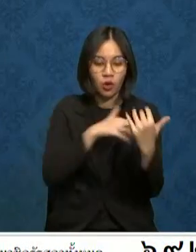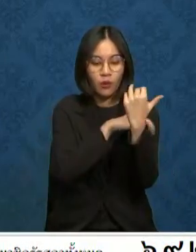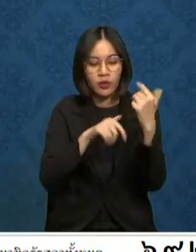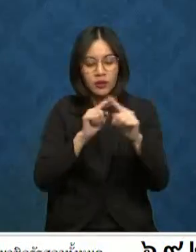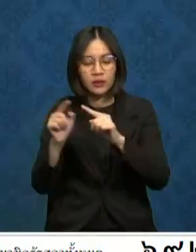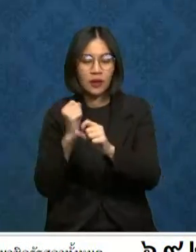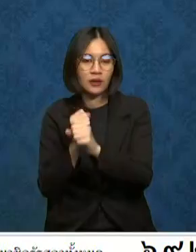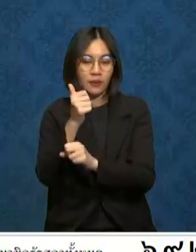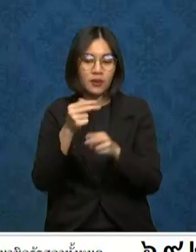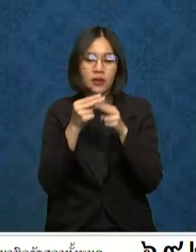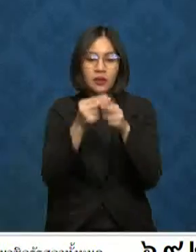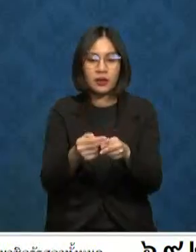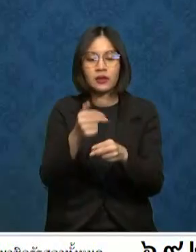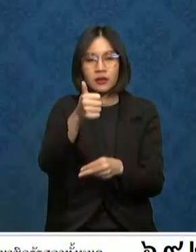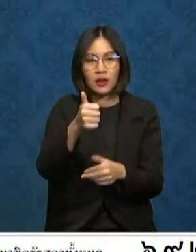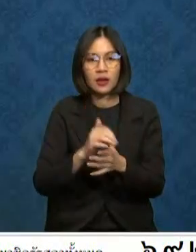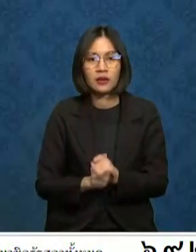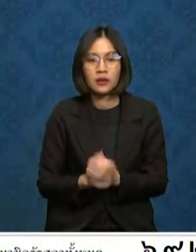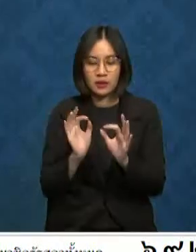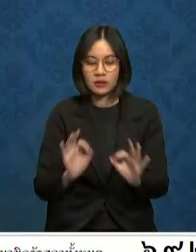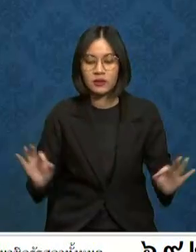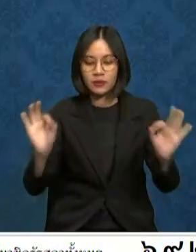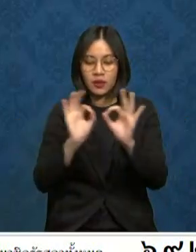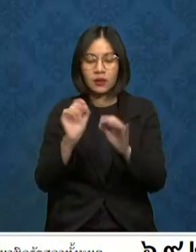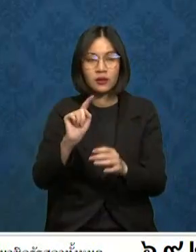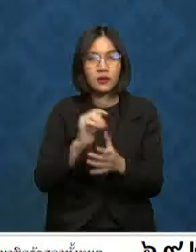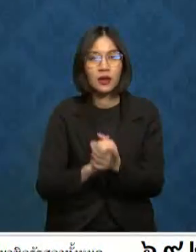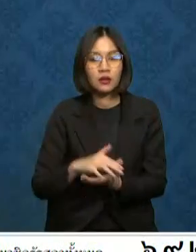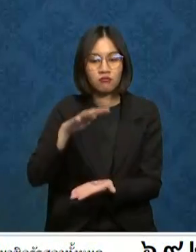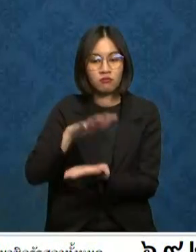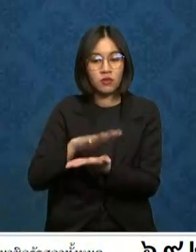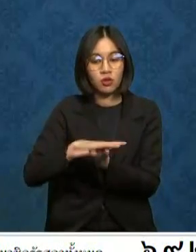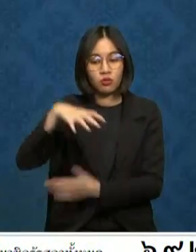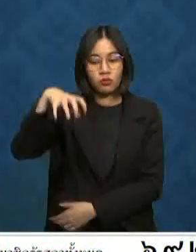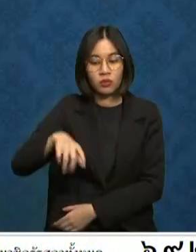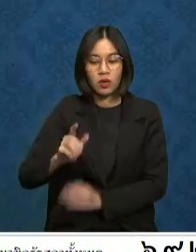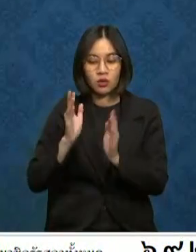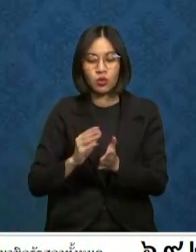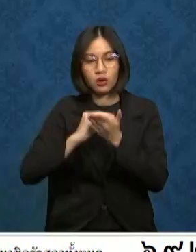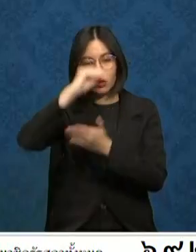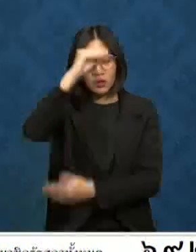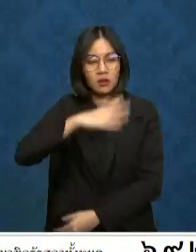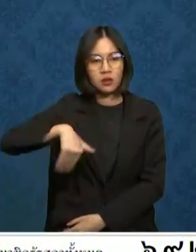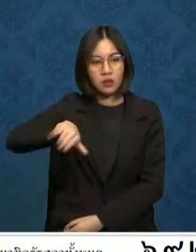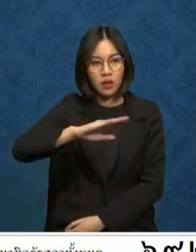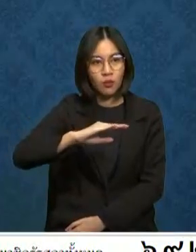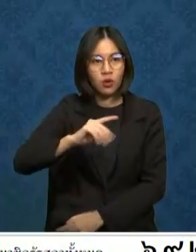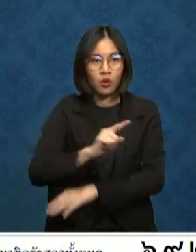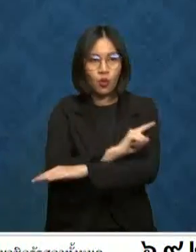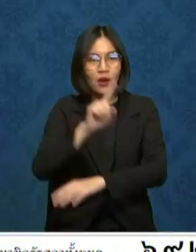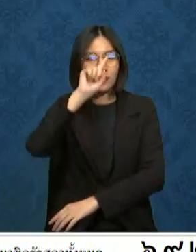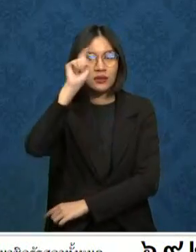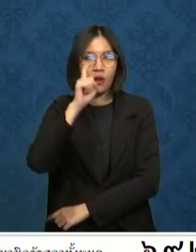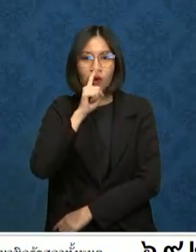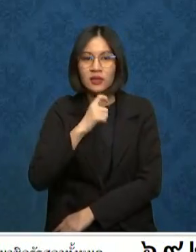ใช้งานเองได้ครับและที่สำคัญคือเป็นโรงเรียนที่เด็กนักเรียนทุกคนไม่อยากให้มีวันเสาร์วัน